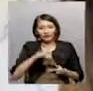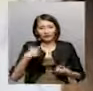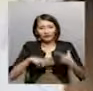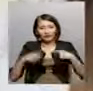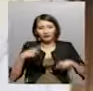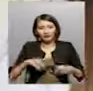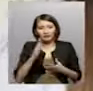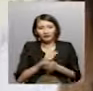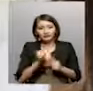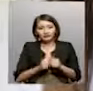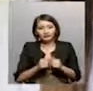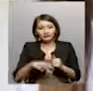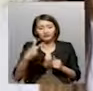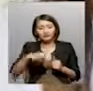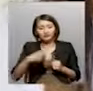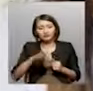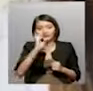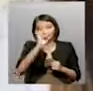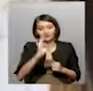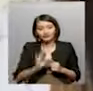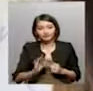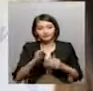медбикелерге және дәрігерлерге 20% жалақыны көтеруге бұйрық берді.